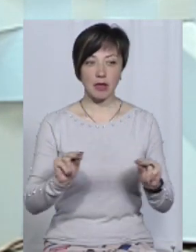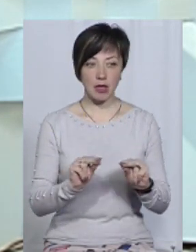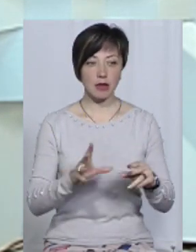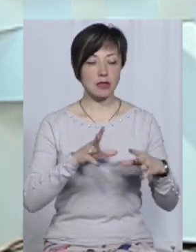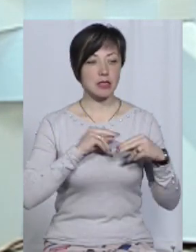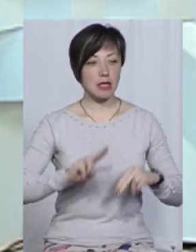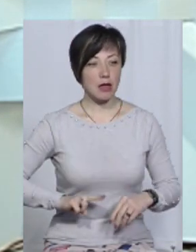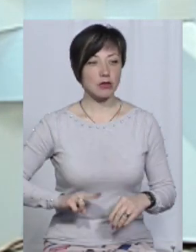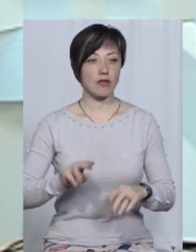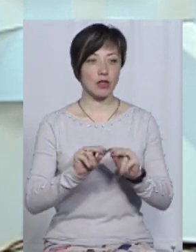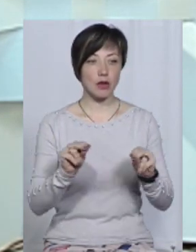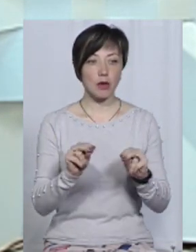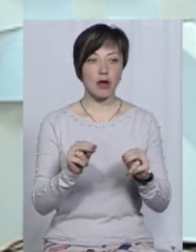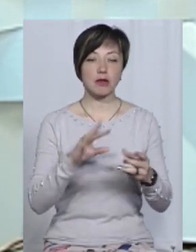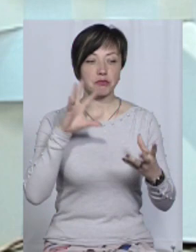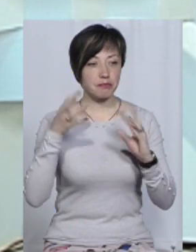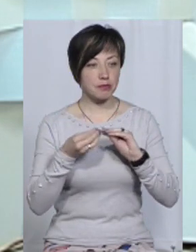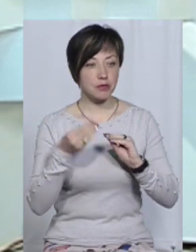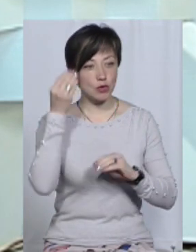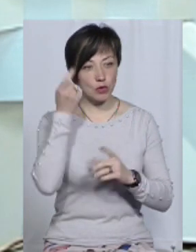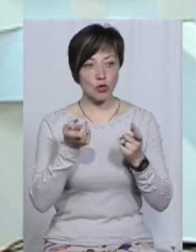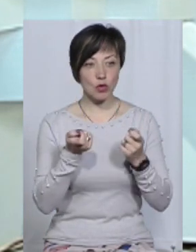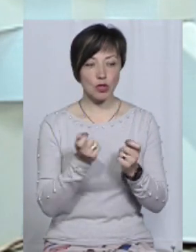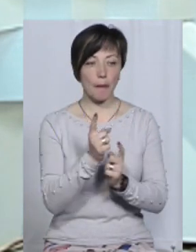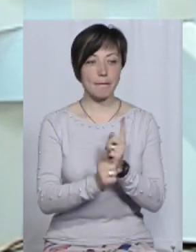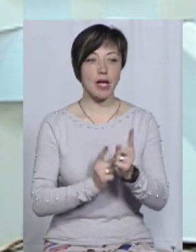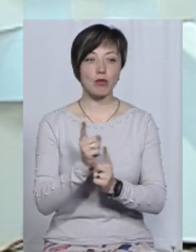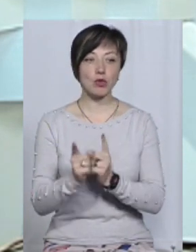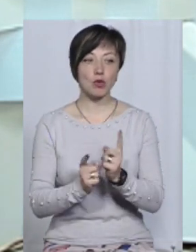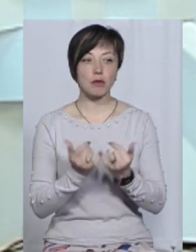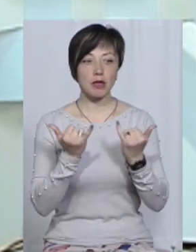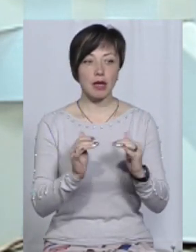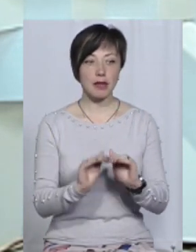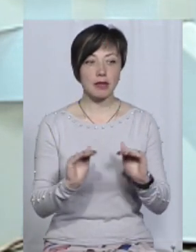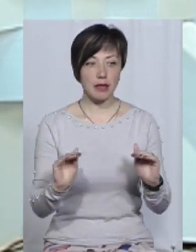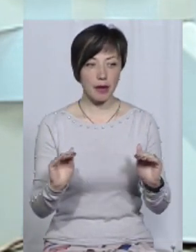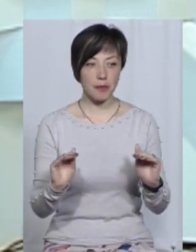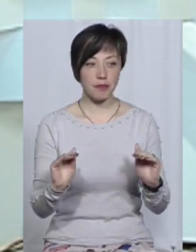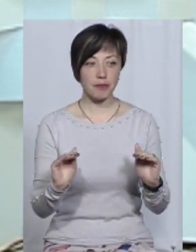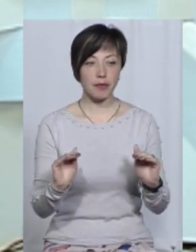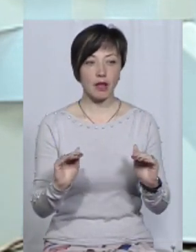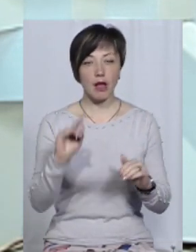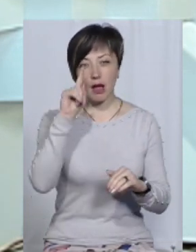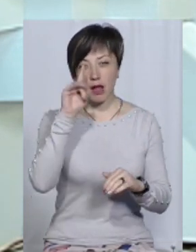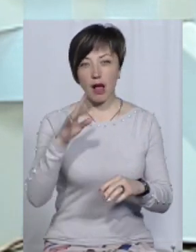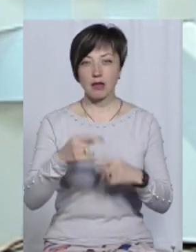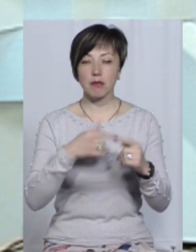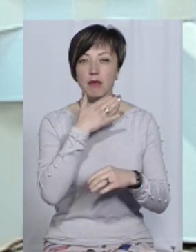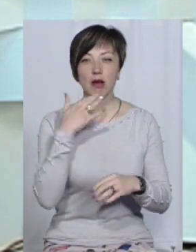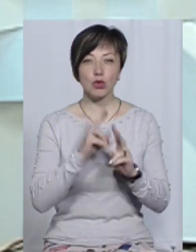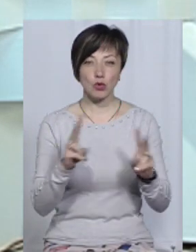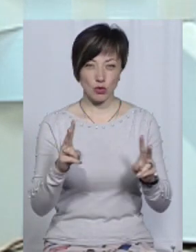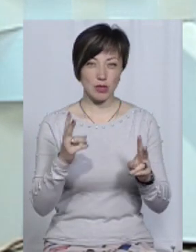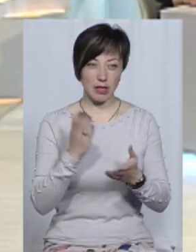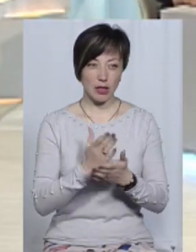ми з дирекцією, з викладачами прийшли спільної думки, що ми трошки перебудуємо для дітей ту класику, яка вже склалась. Багато